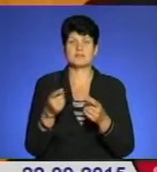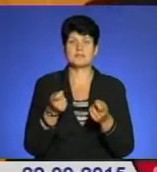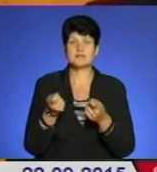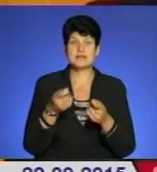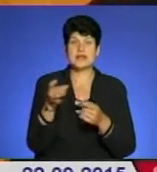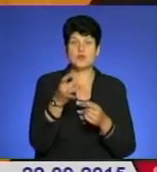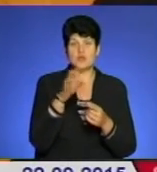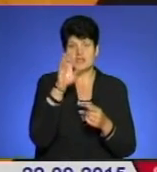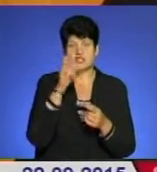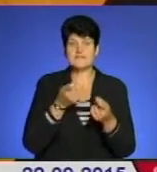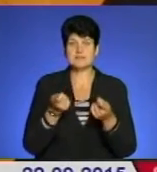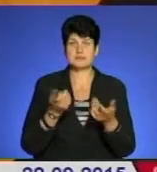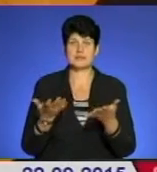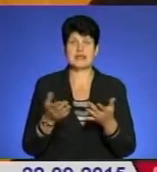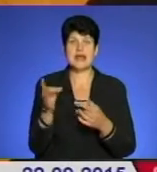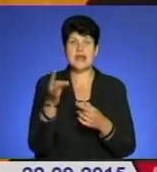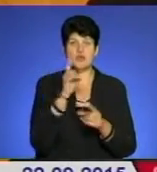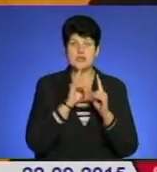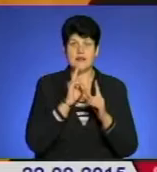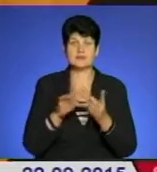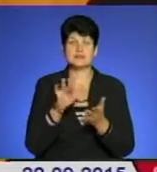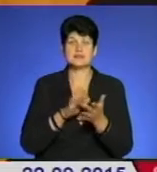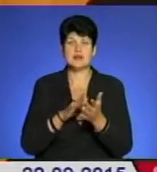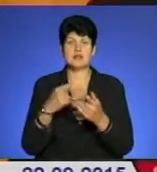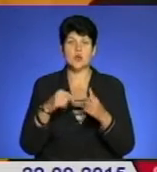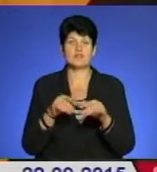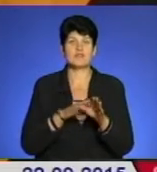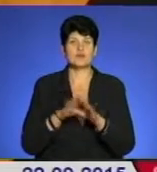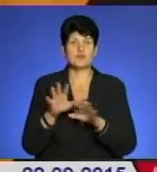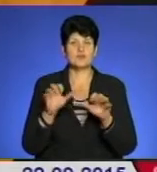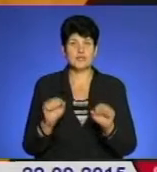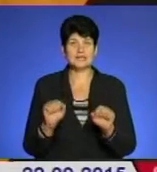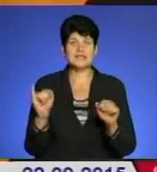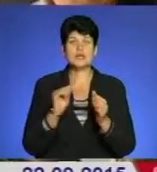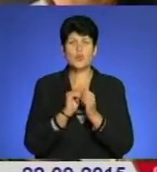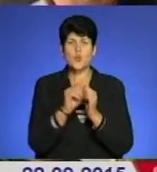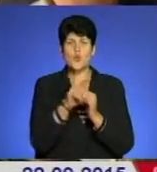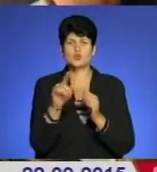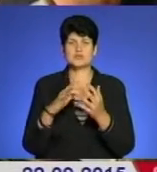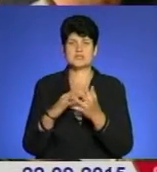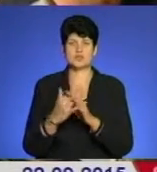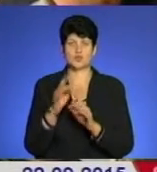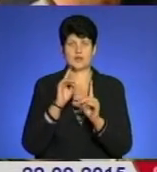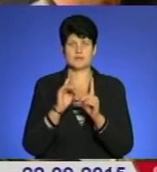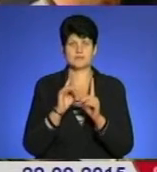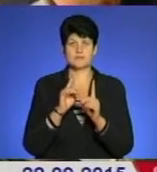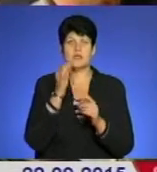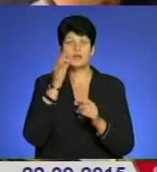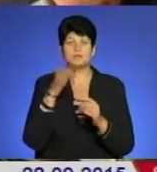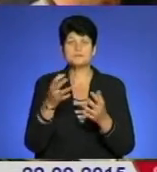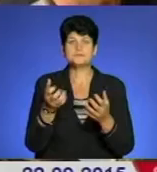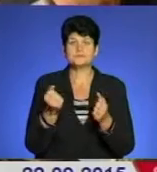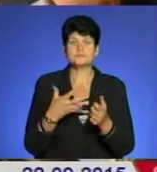раду, районні адміністрації, районні ради, центральні органи виконавчої влади і кожну сільську раду. Досвід запозичать у